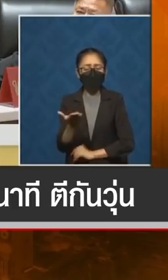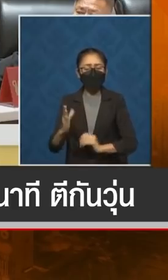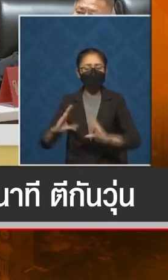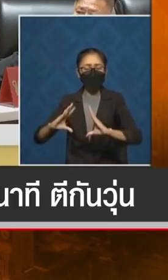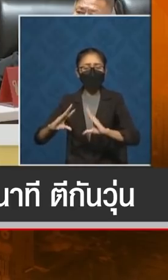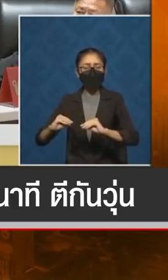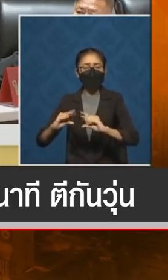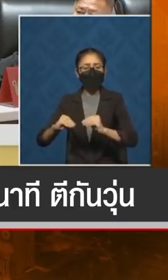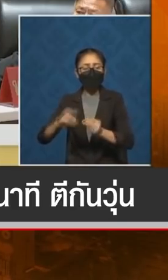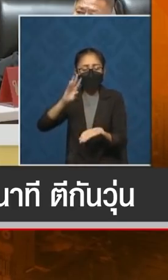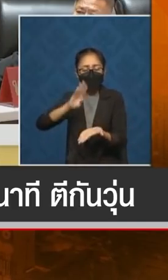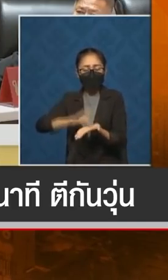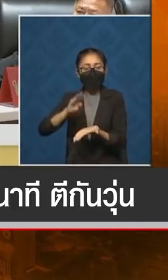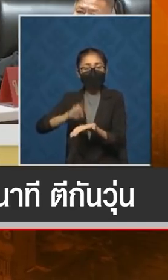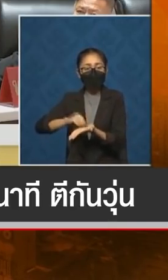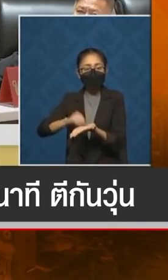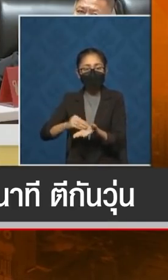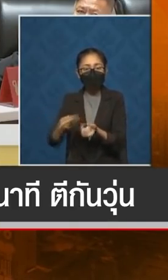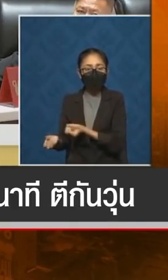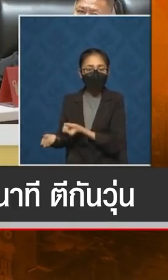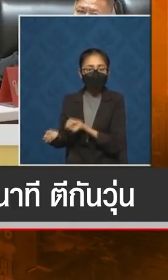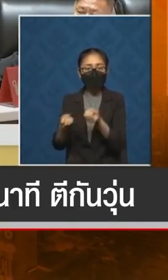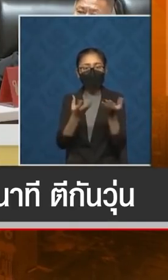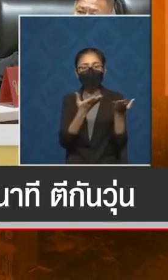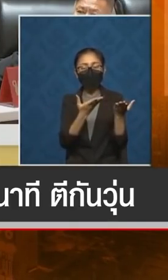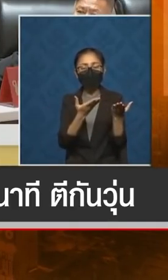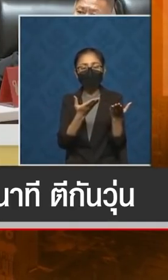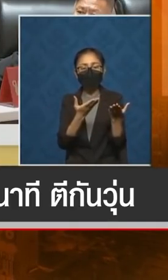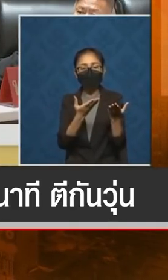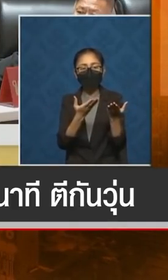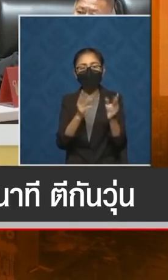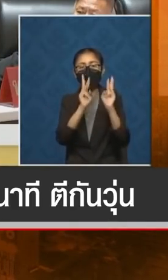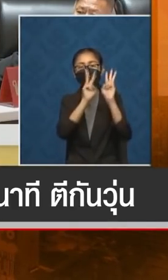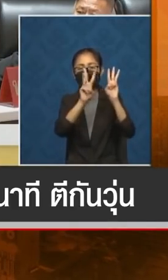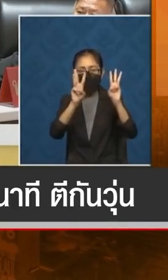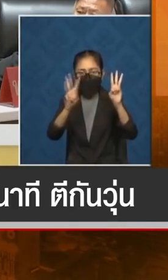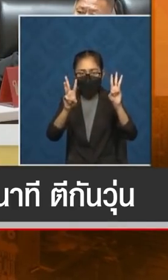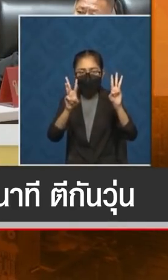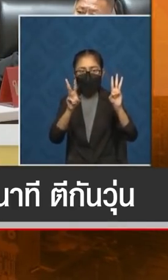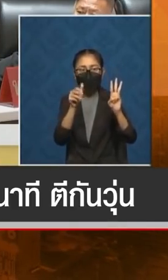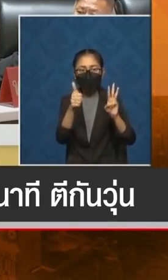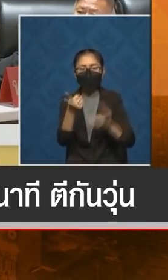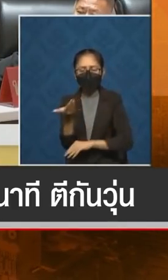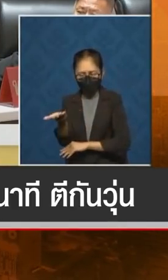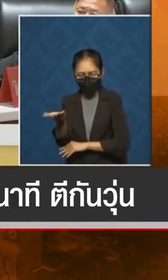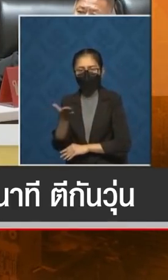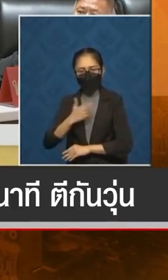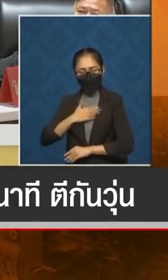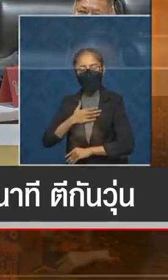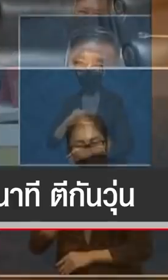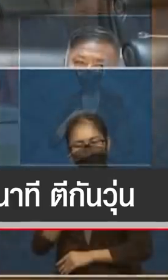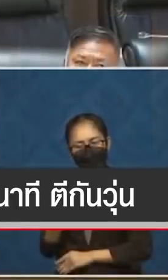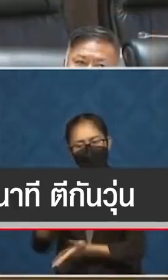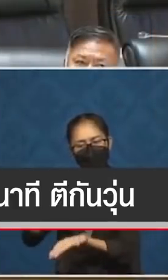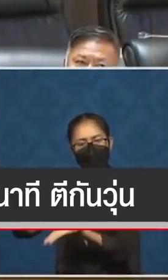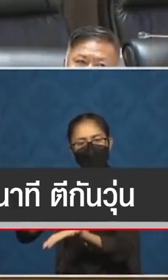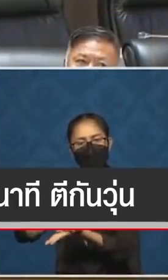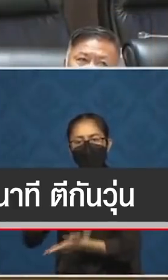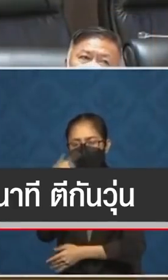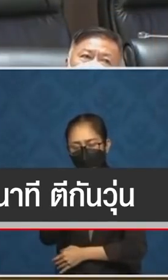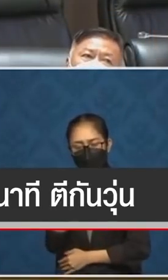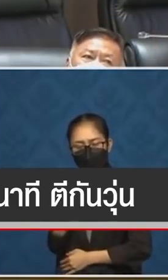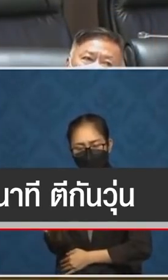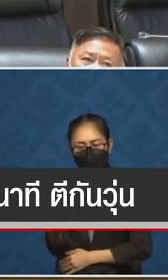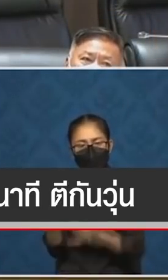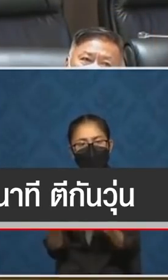ประชุม คือถ้าจริงๆถ้าเรานั่งแปะอยู่กับที่เนี่ยผมไปดูโน่นเนปิดออันนี้ท่านผู้ชมฮะไปด ู เนปิดอนะเนปิด